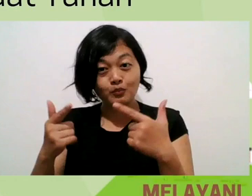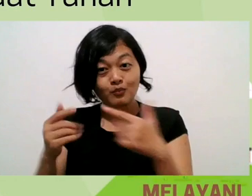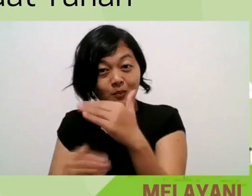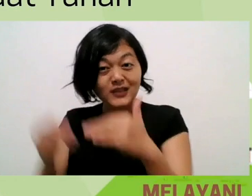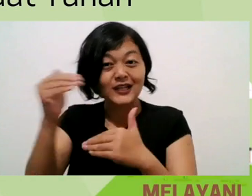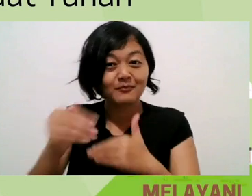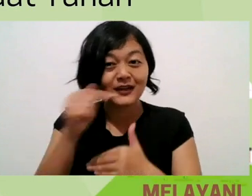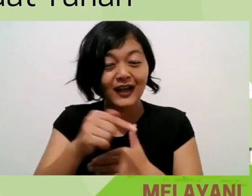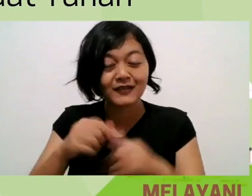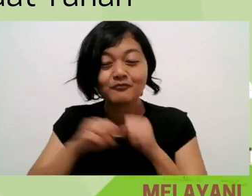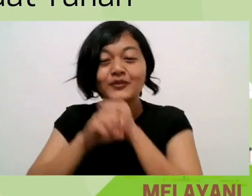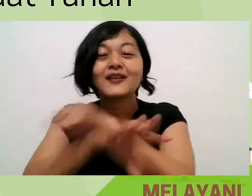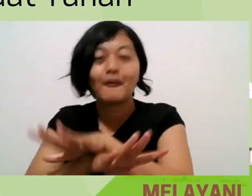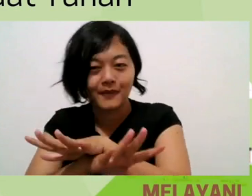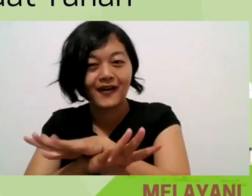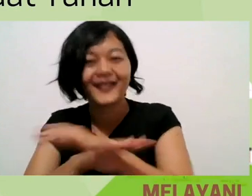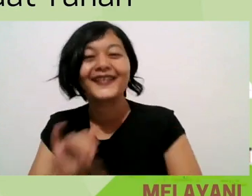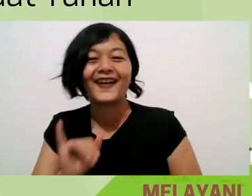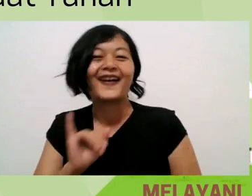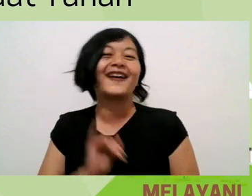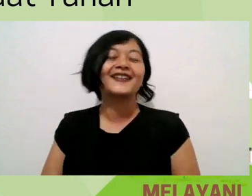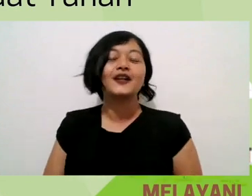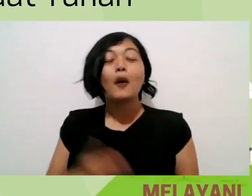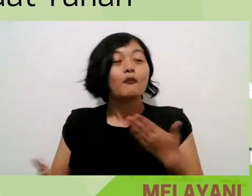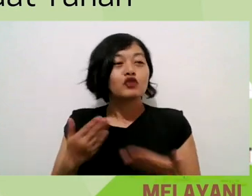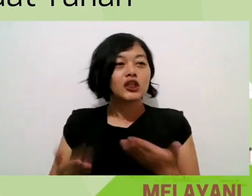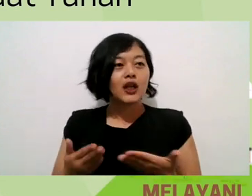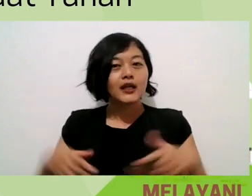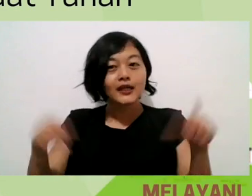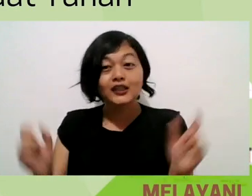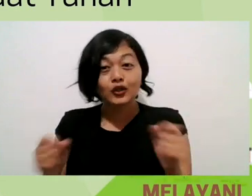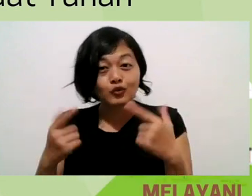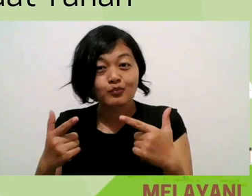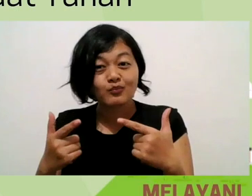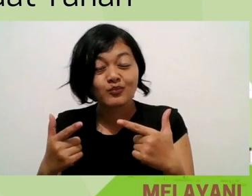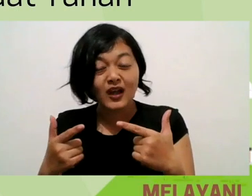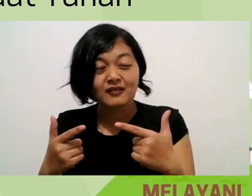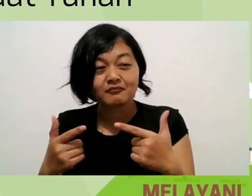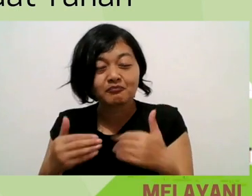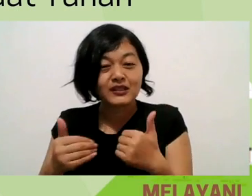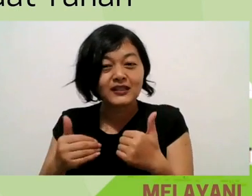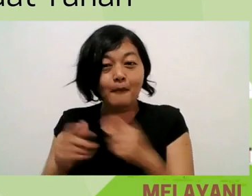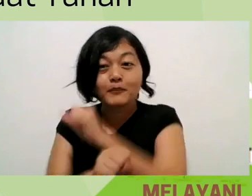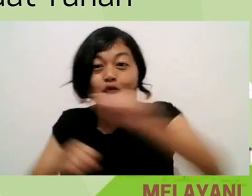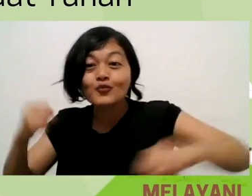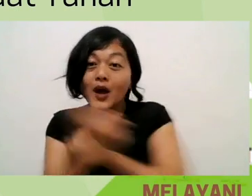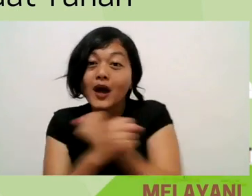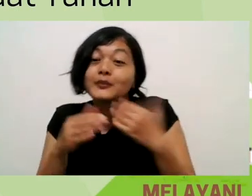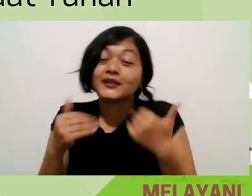Karena dengan memaksimalkan talenta yang diberi Tuhan, Anda dapat lebih banyak